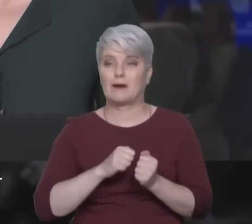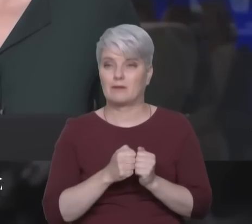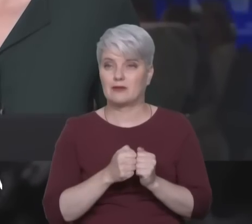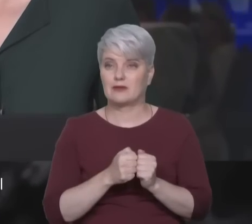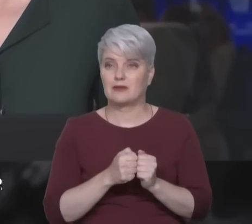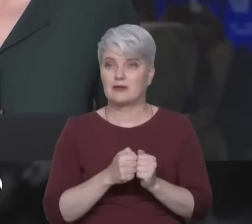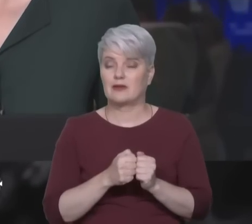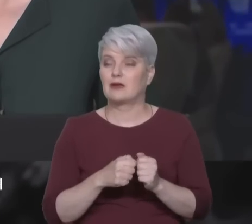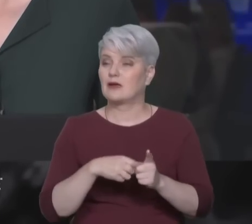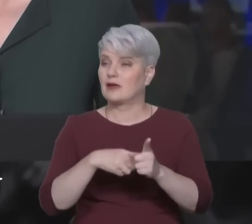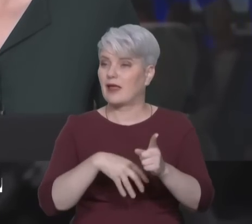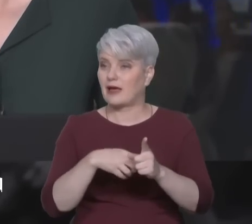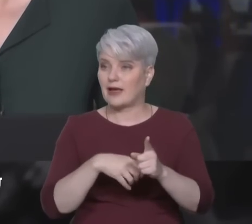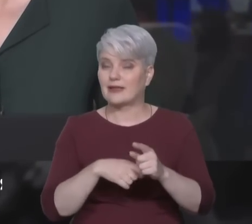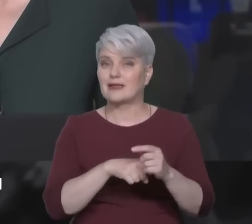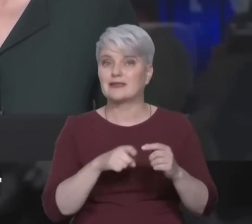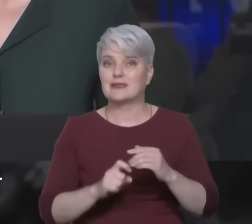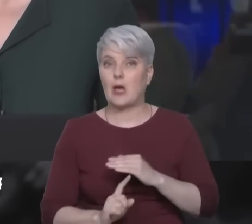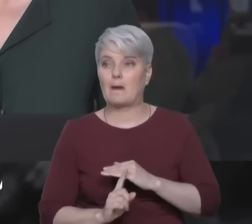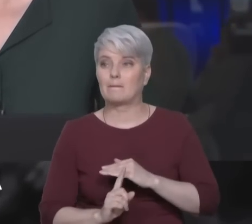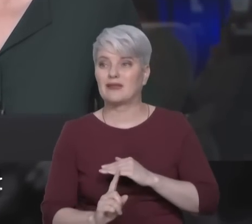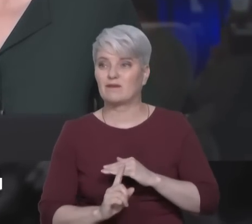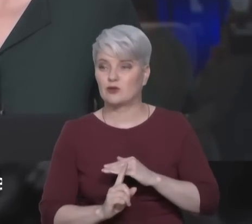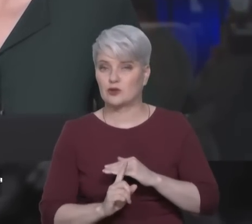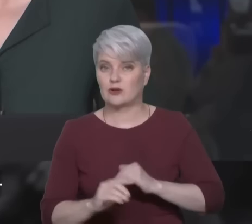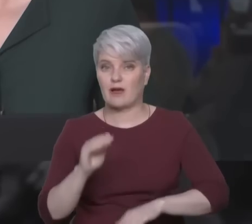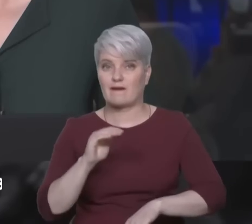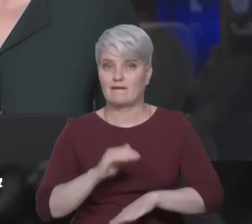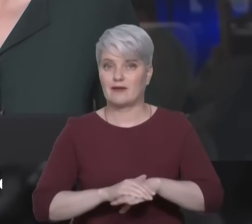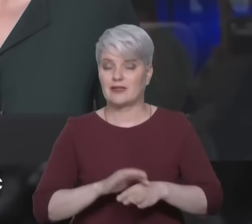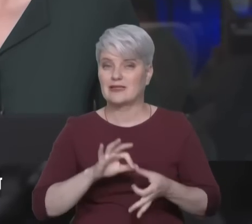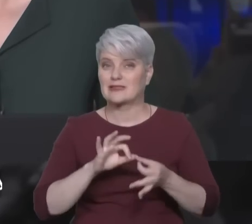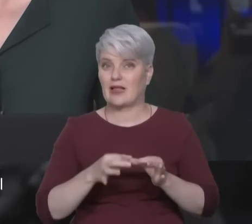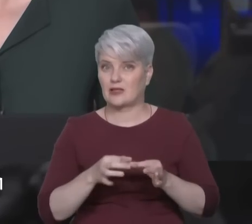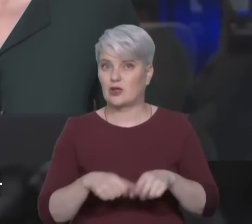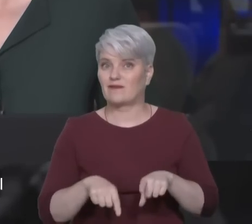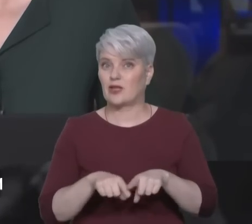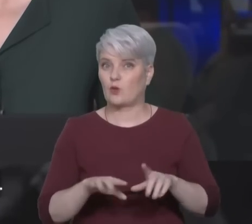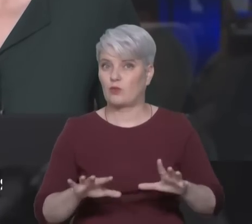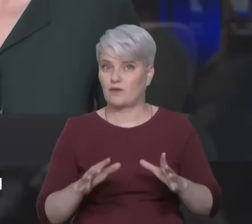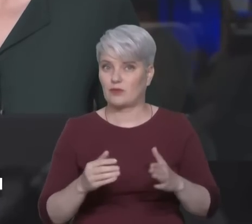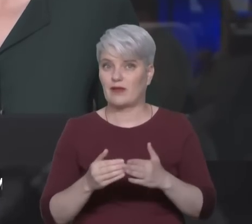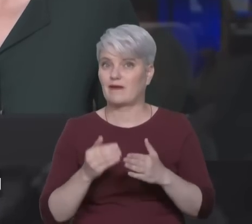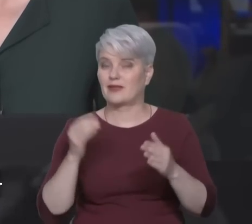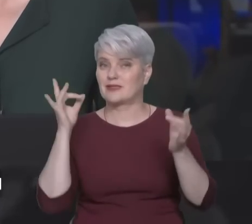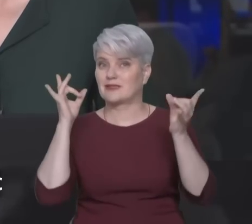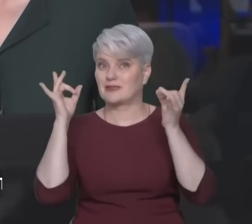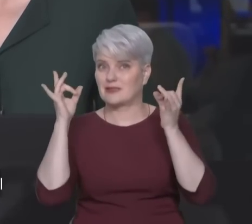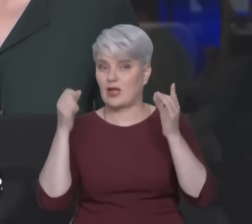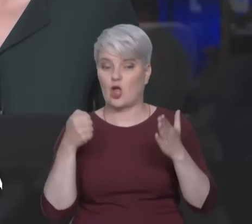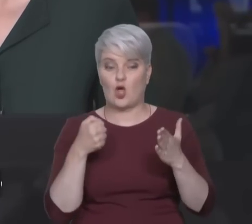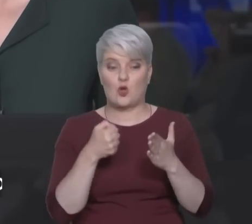ракет, зокрема з підводних човнів, виявити складніше, і в такому випадку від сигналу повітряної тривоги